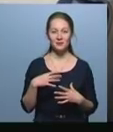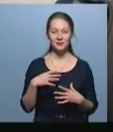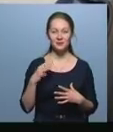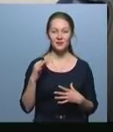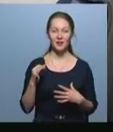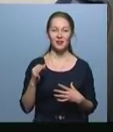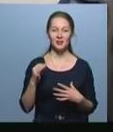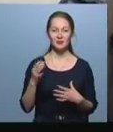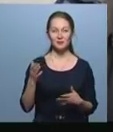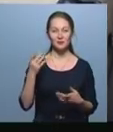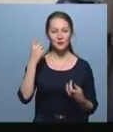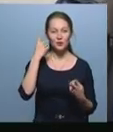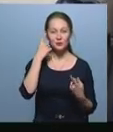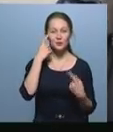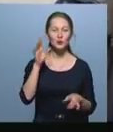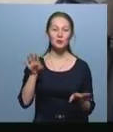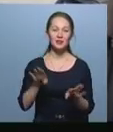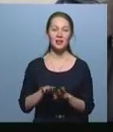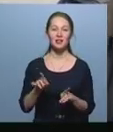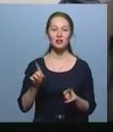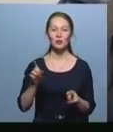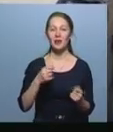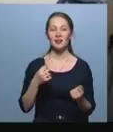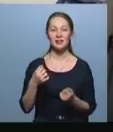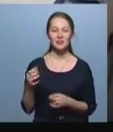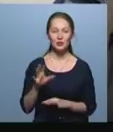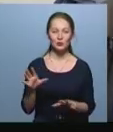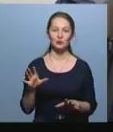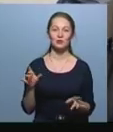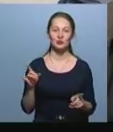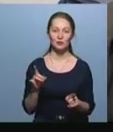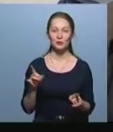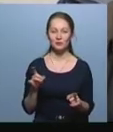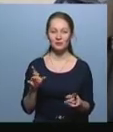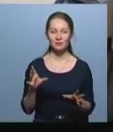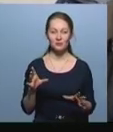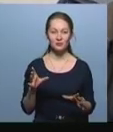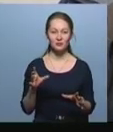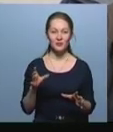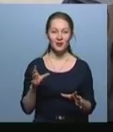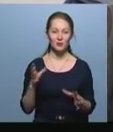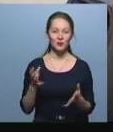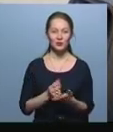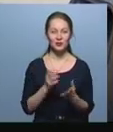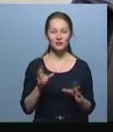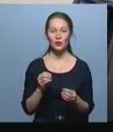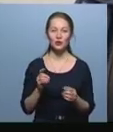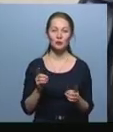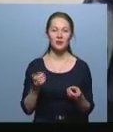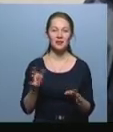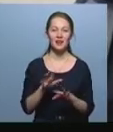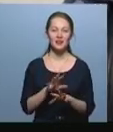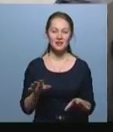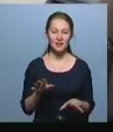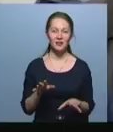узел придумал там, чтобы не затянулся. И, как я говорю, чтобы не остался на плечах,